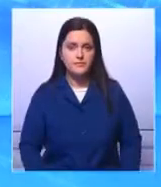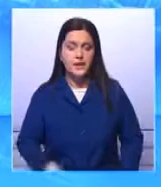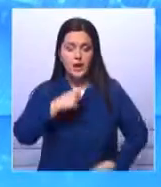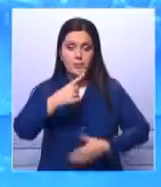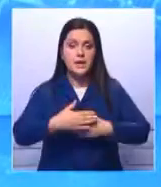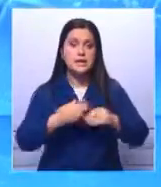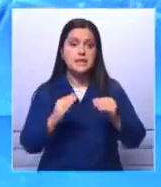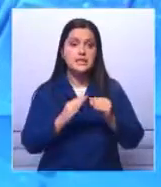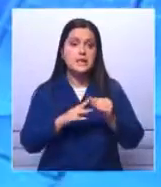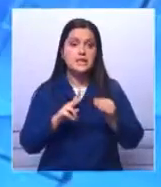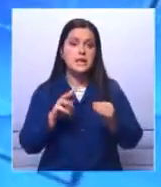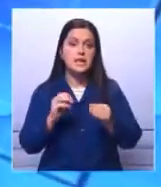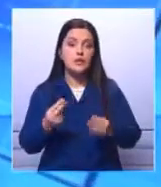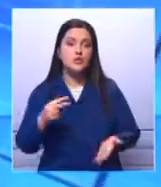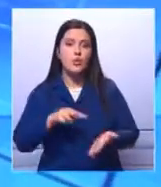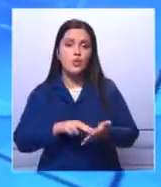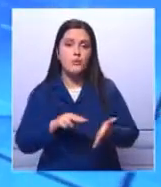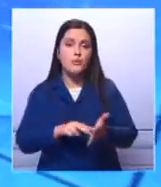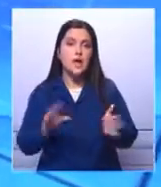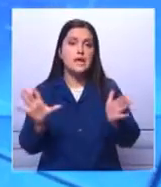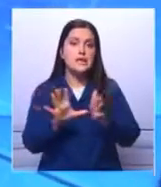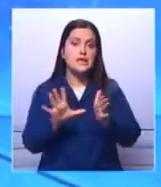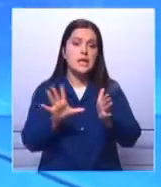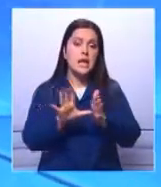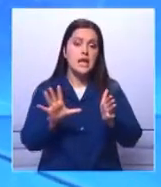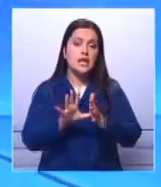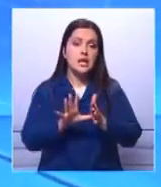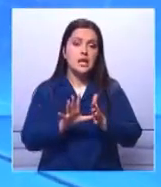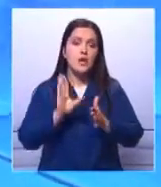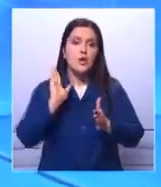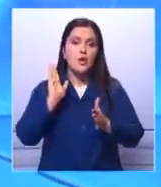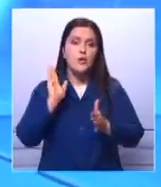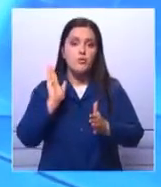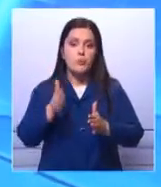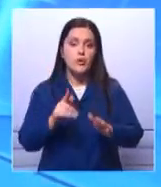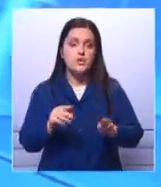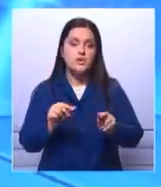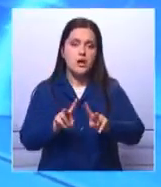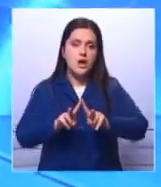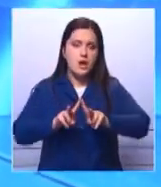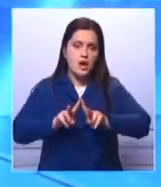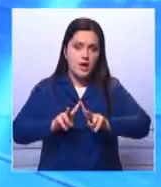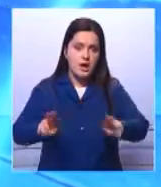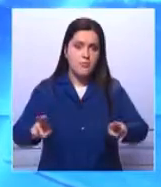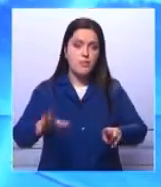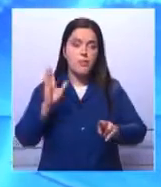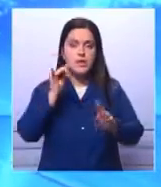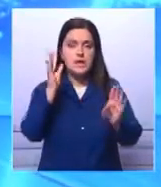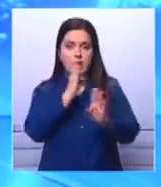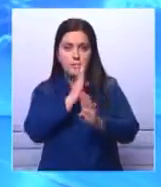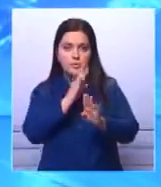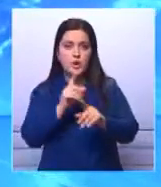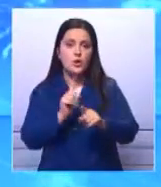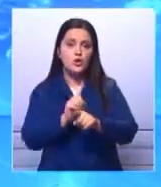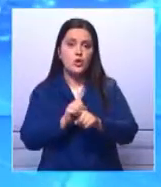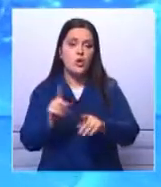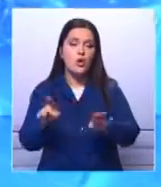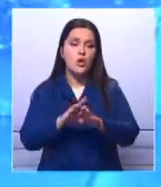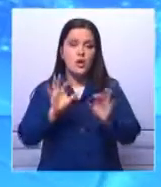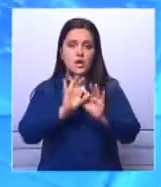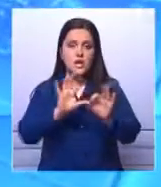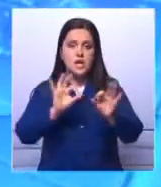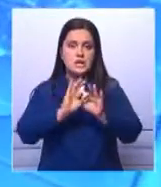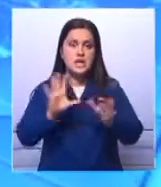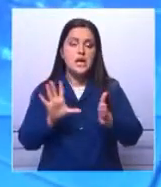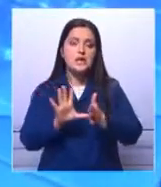В ближайшие 10 лет в стране стоимость энергии из возобновляемых и традиционных источников может сравняться. Таковы прогнозы